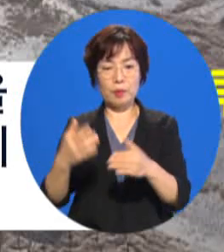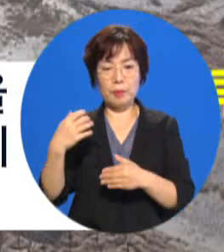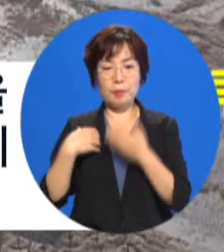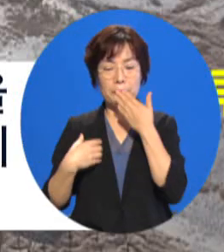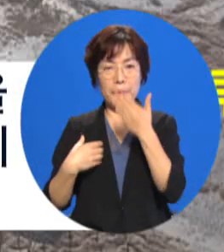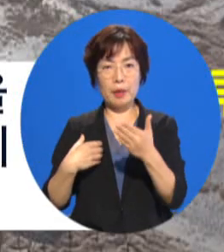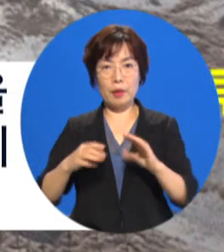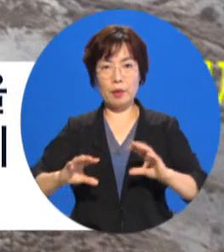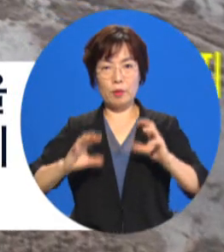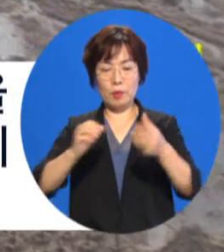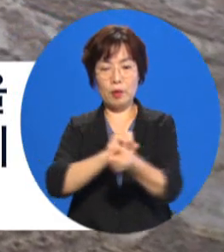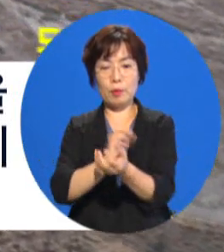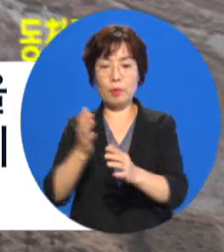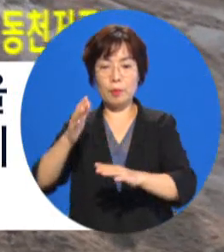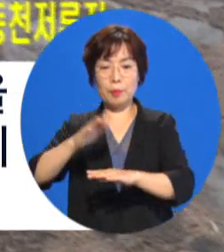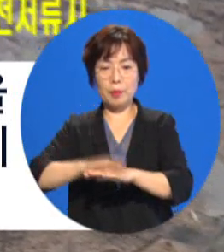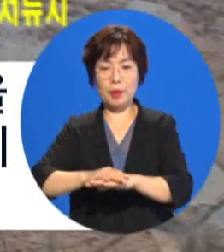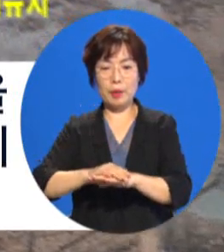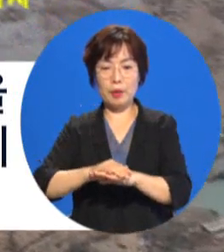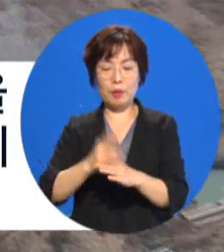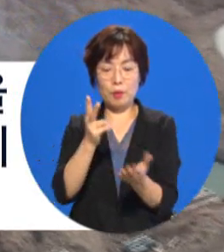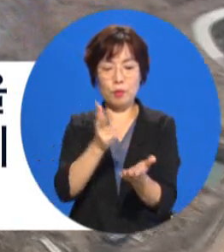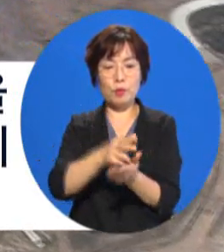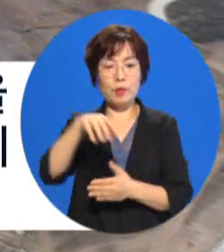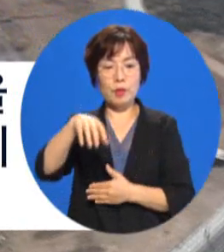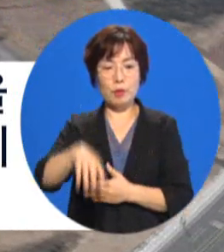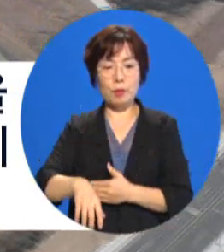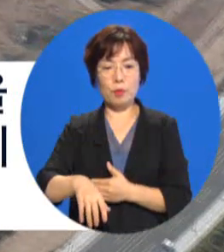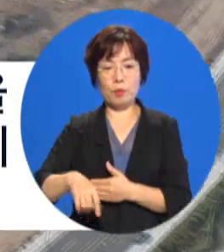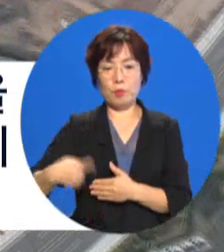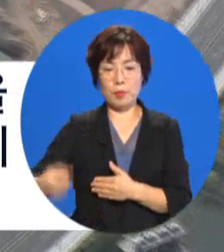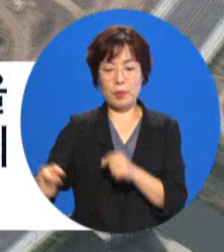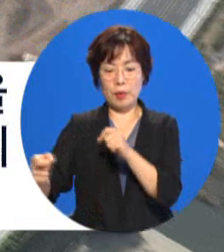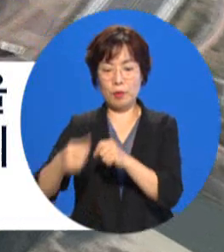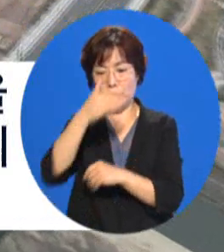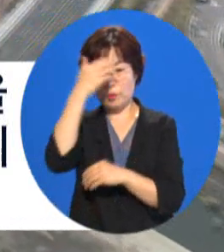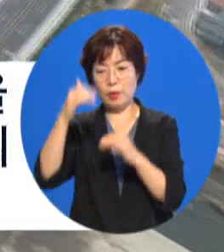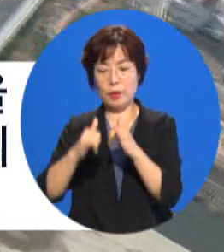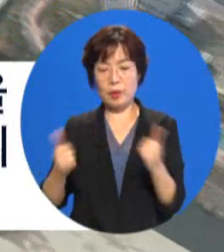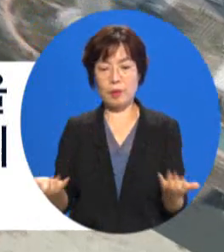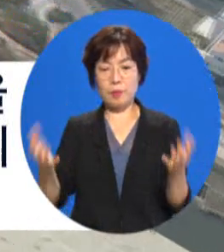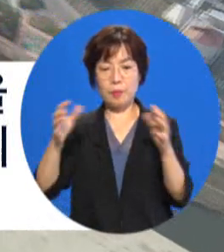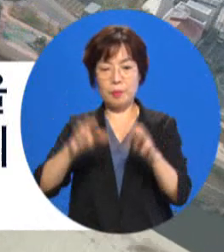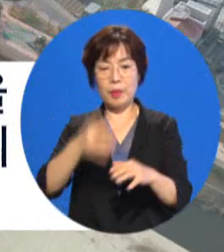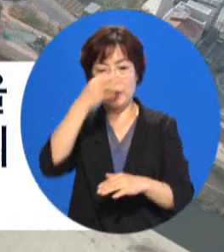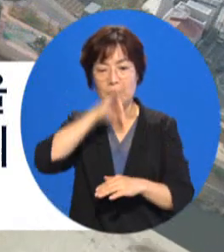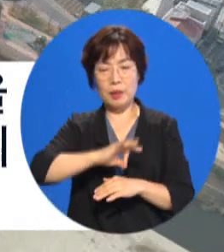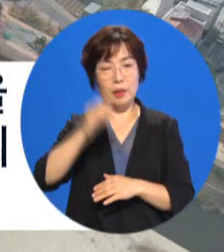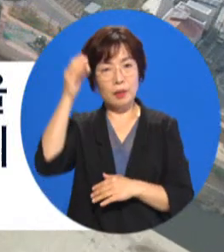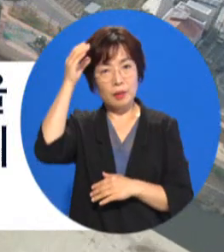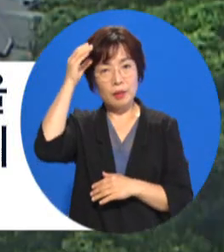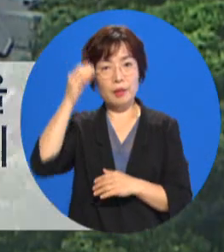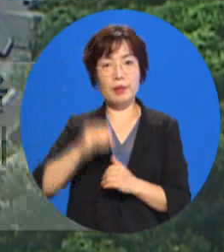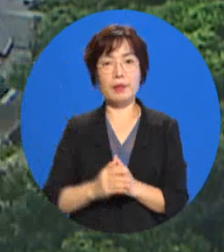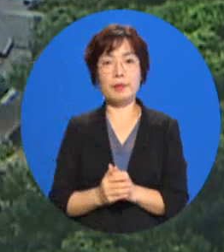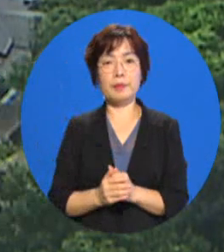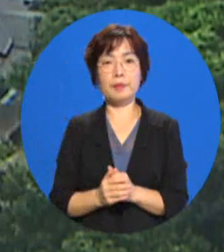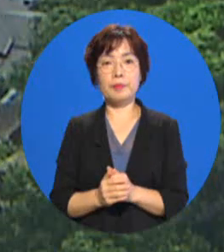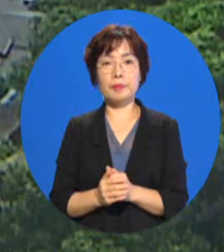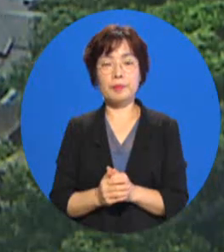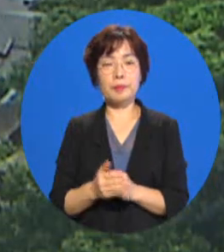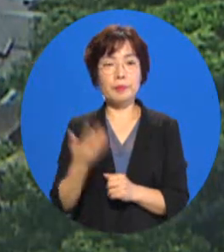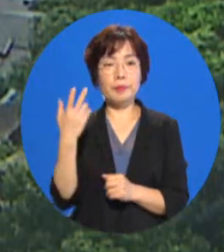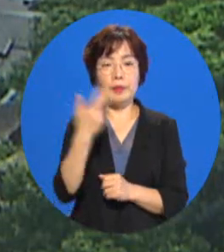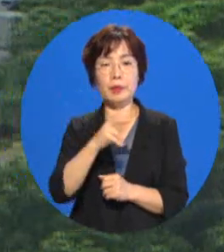있고 또 국가정원과 저류지 주차장이 옆에 있어서 관광객 유입 효과까지 기대하고 있습니다.